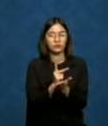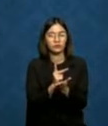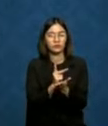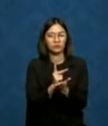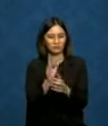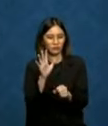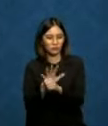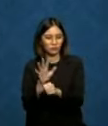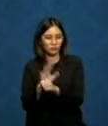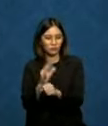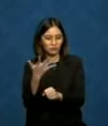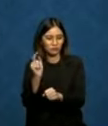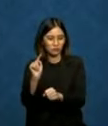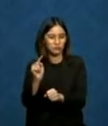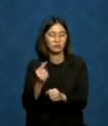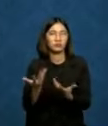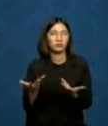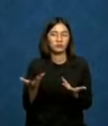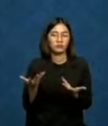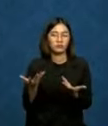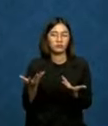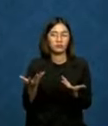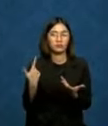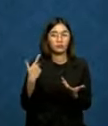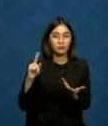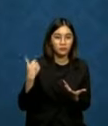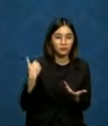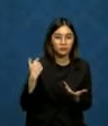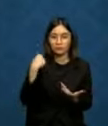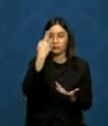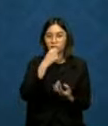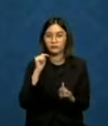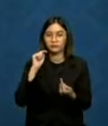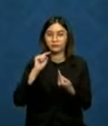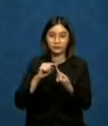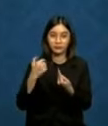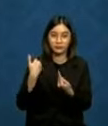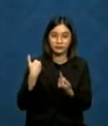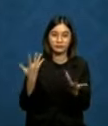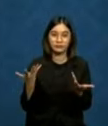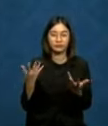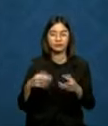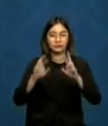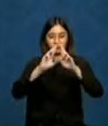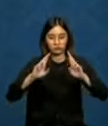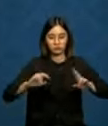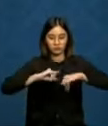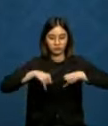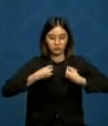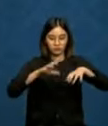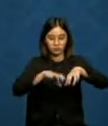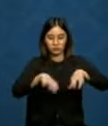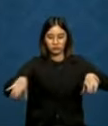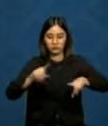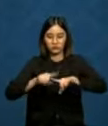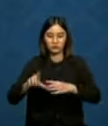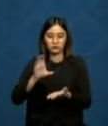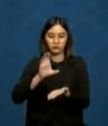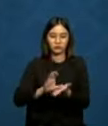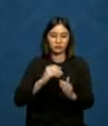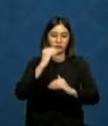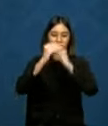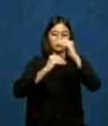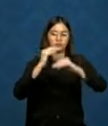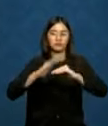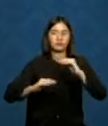คุ้มค่ามยแล้วก็มีผู้ที่เข้าถึงมนะคะสถานประกอบกิจการนะคะคือกองทุนพัฒนา